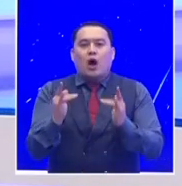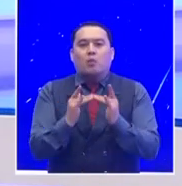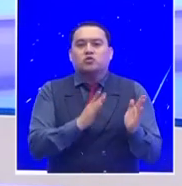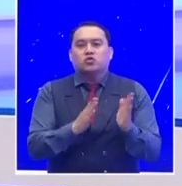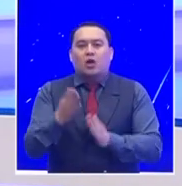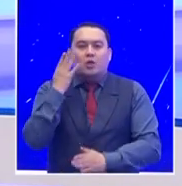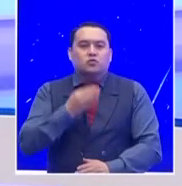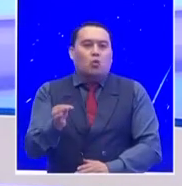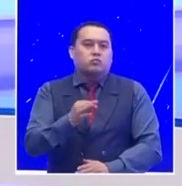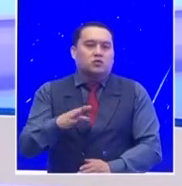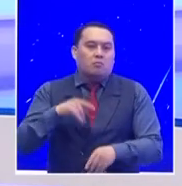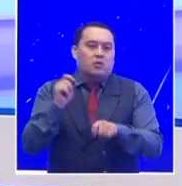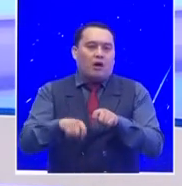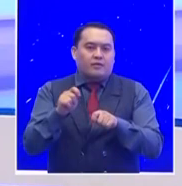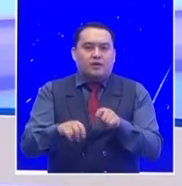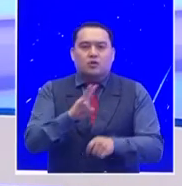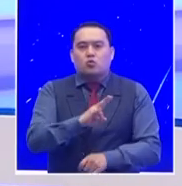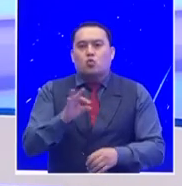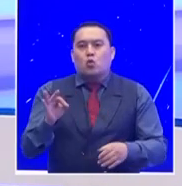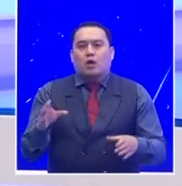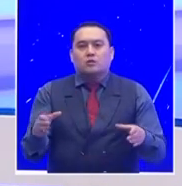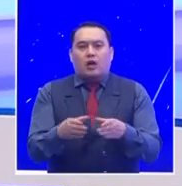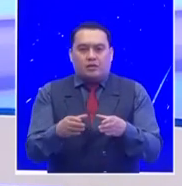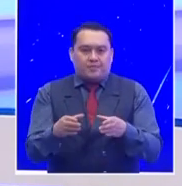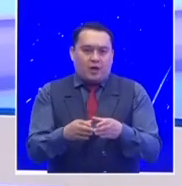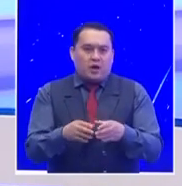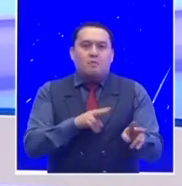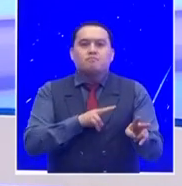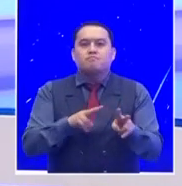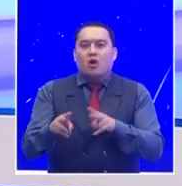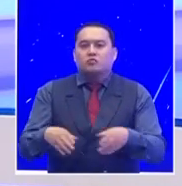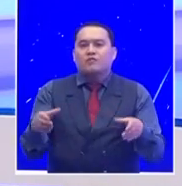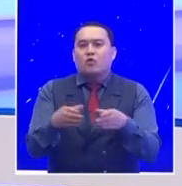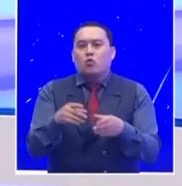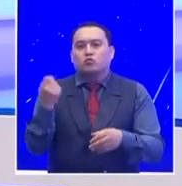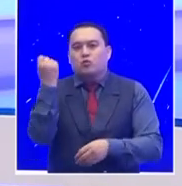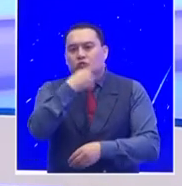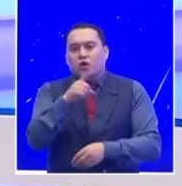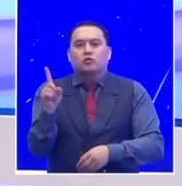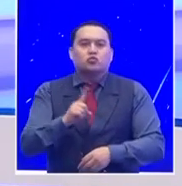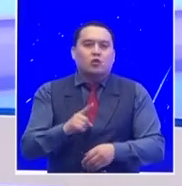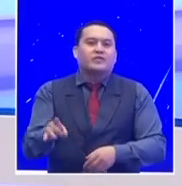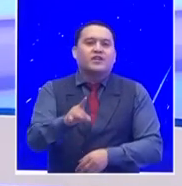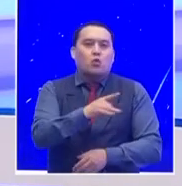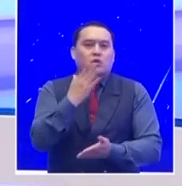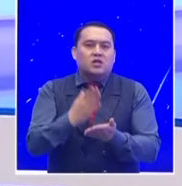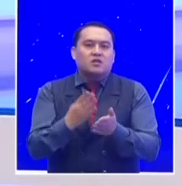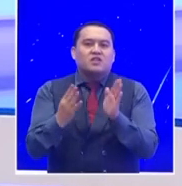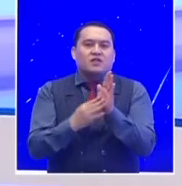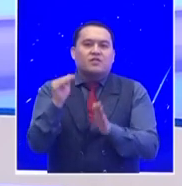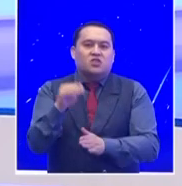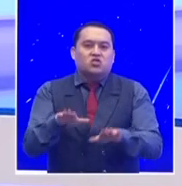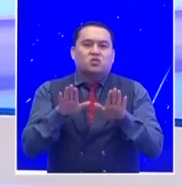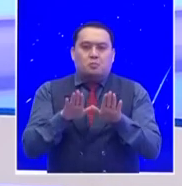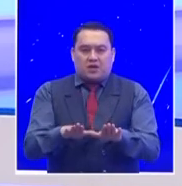общежитий Алматинской области проверили члены партии «Нур Отан». В ходе мониторинга выяснилось, что на данный момент в регионе имеется свыше